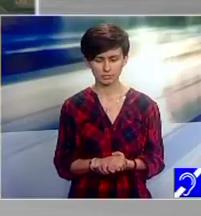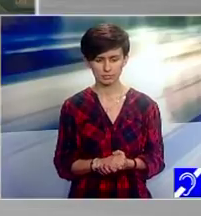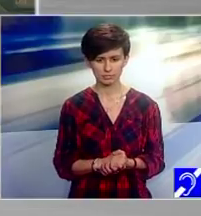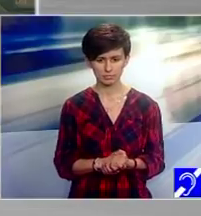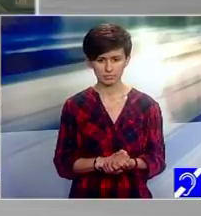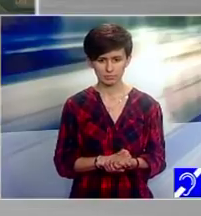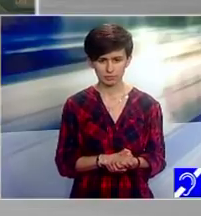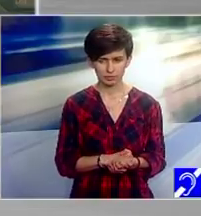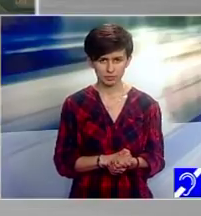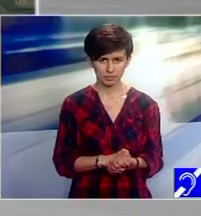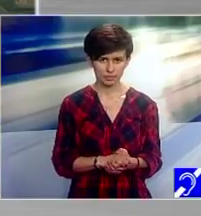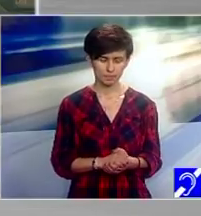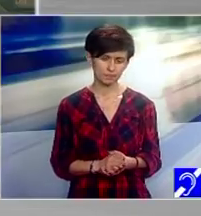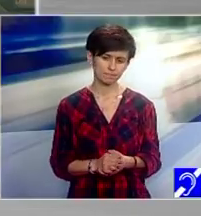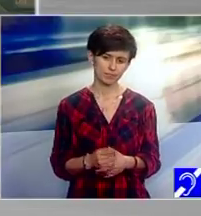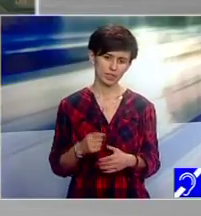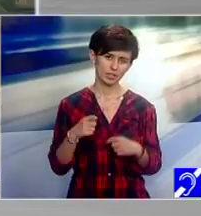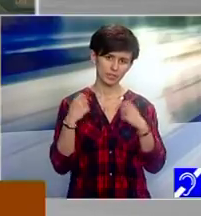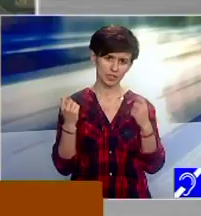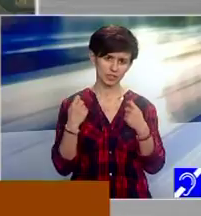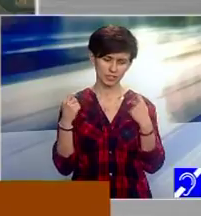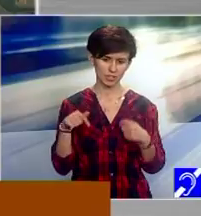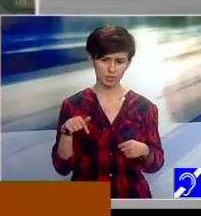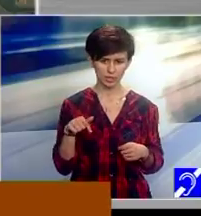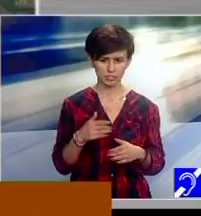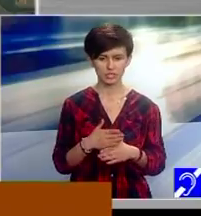festivalul acesta, susținut și